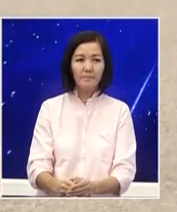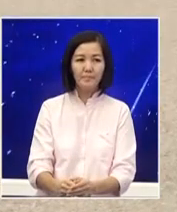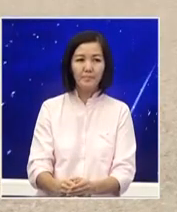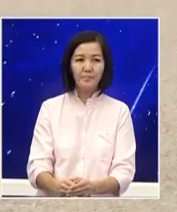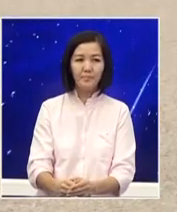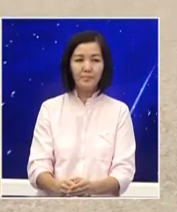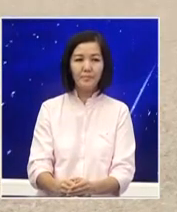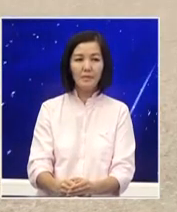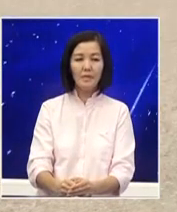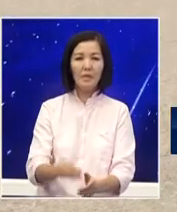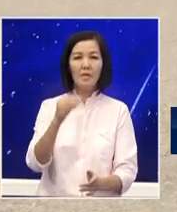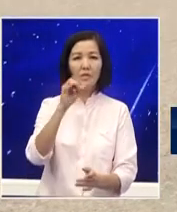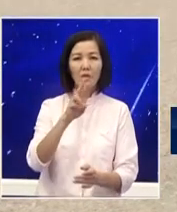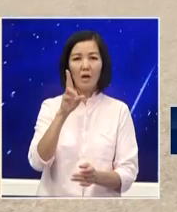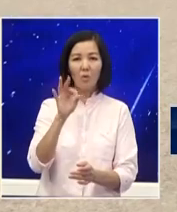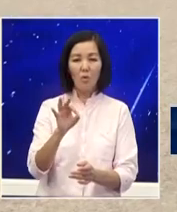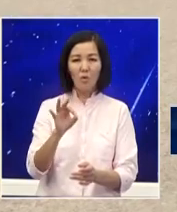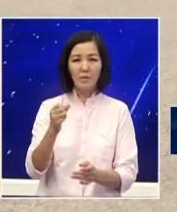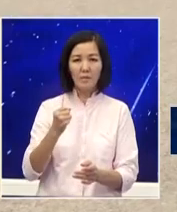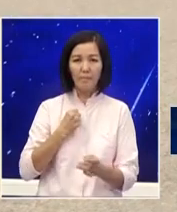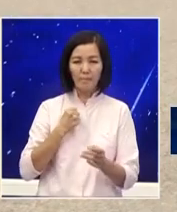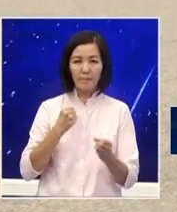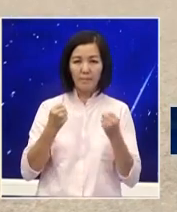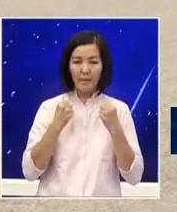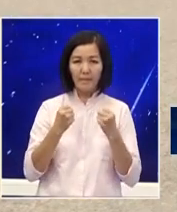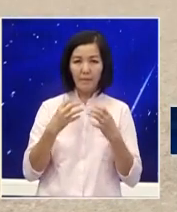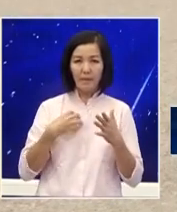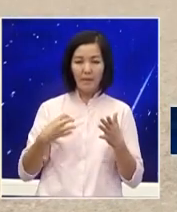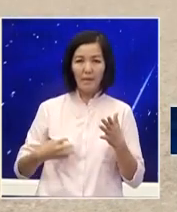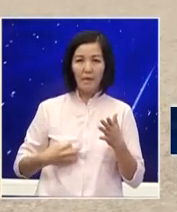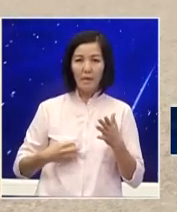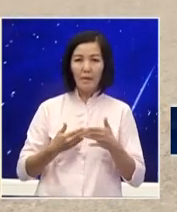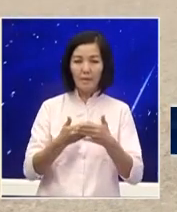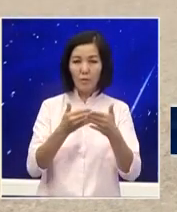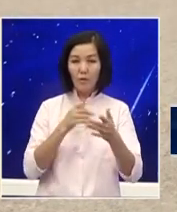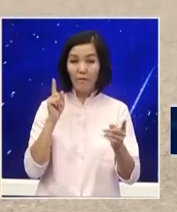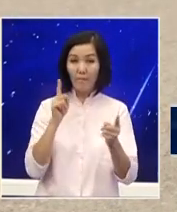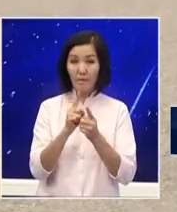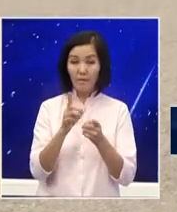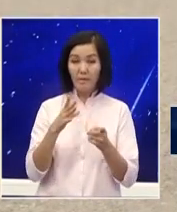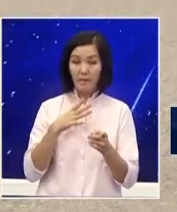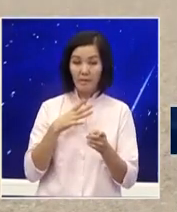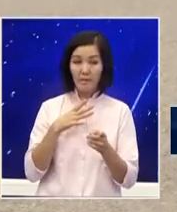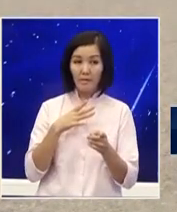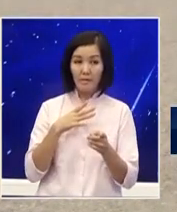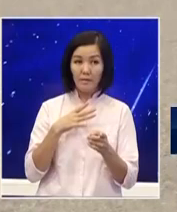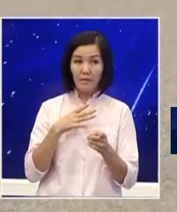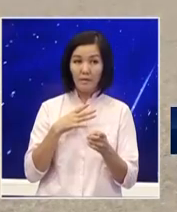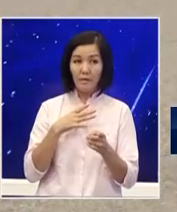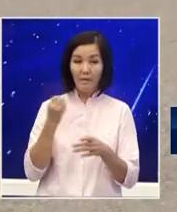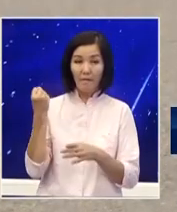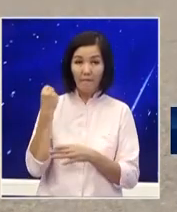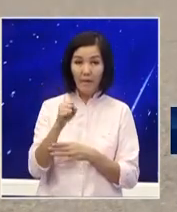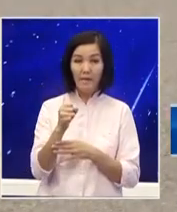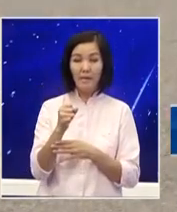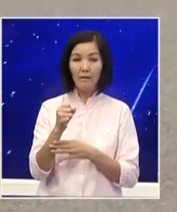жан-поль жаку я с ним уже встречался по правилам киокушина во франции тогда выиграл и в